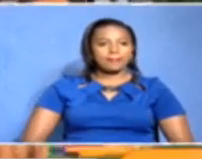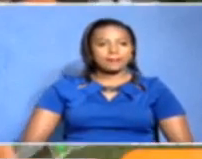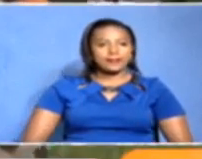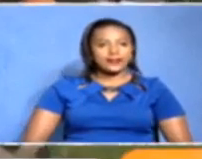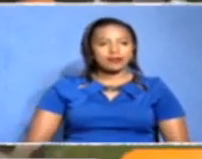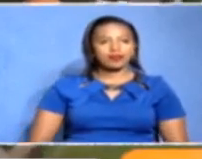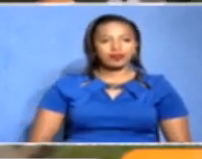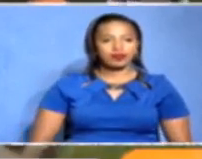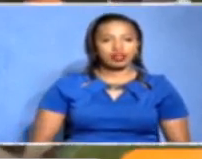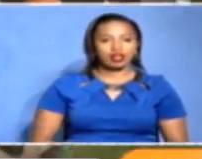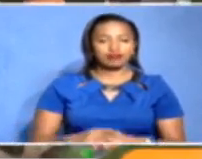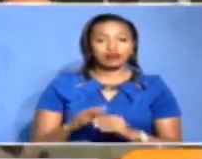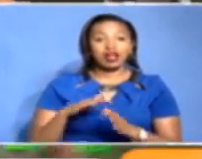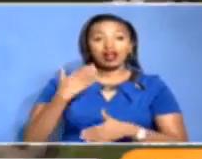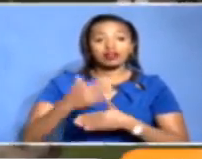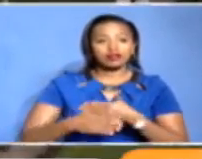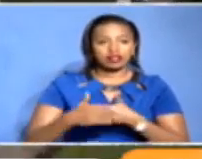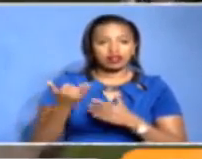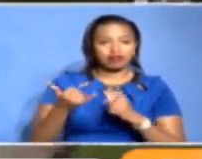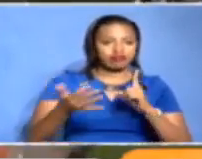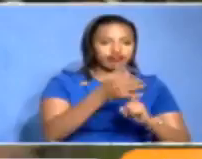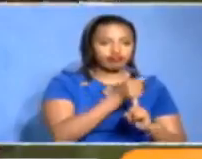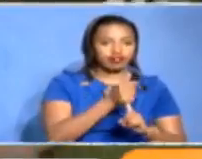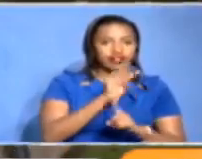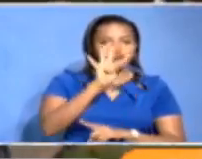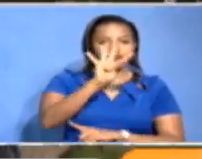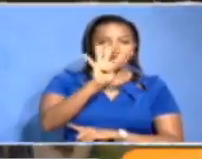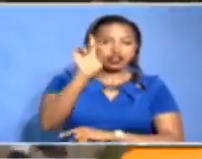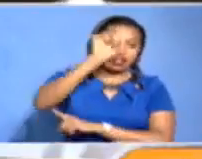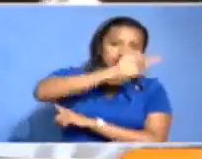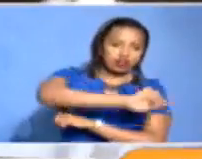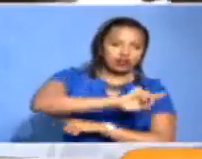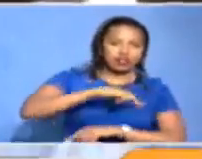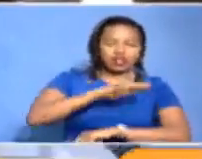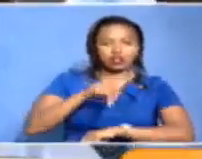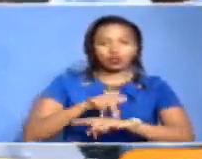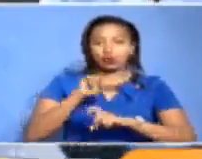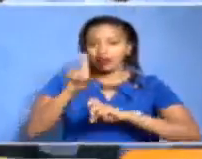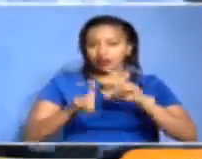Huku watainiwa wakigonga siku ya nne ya mitihani ya kitaifa,